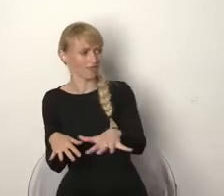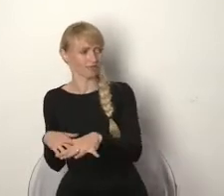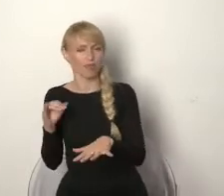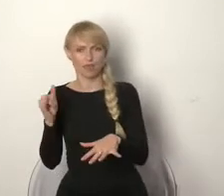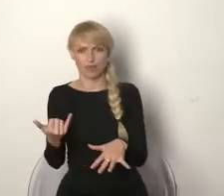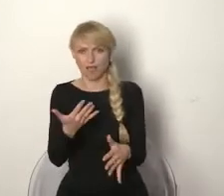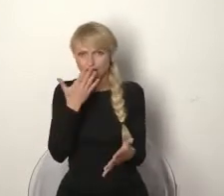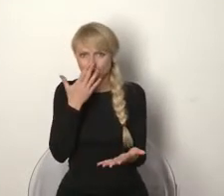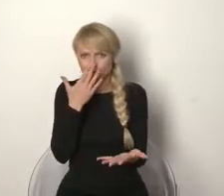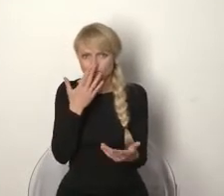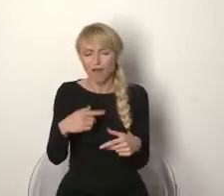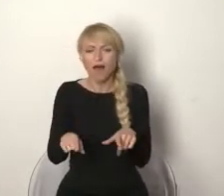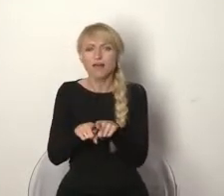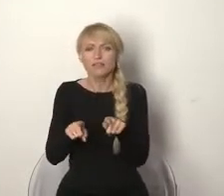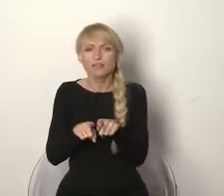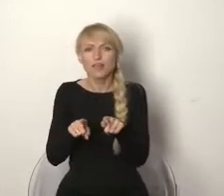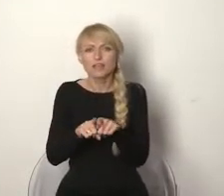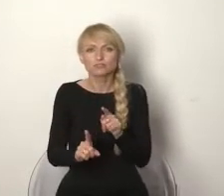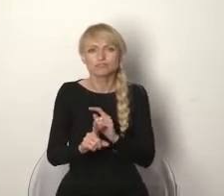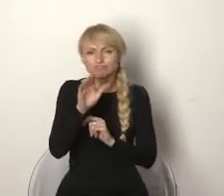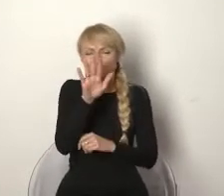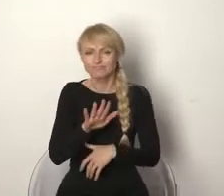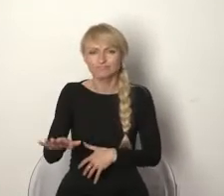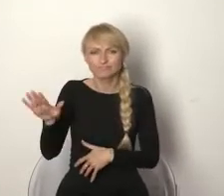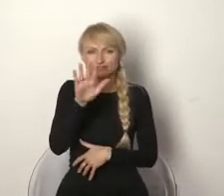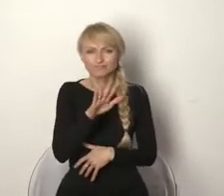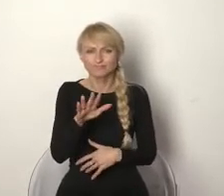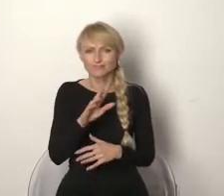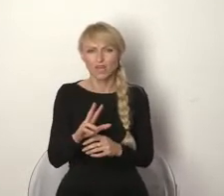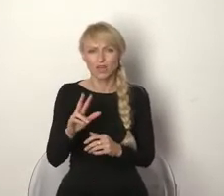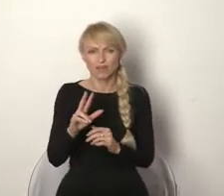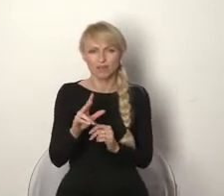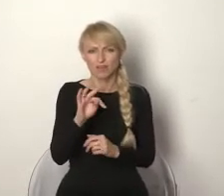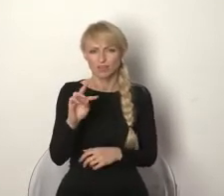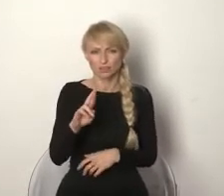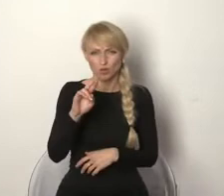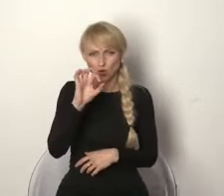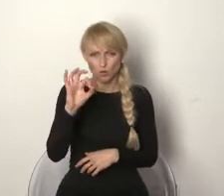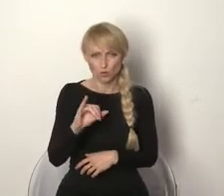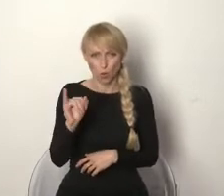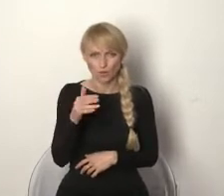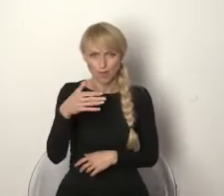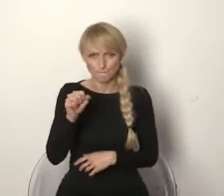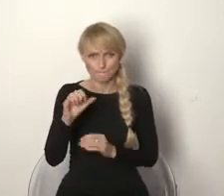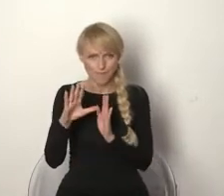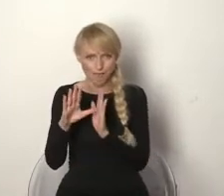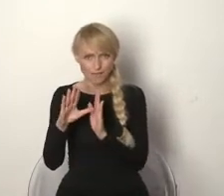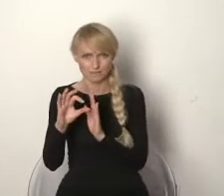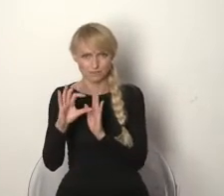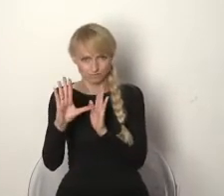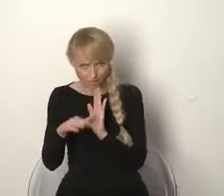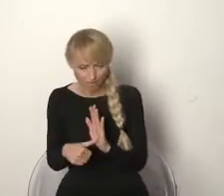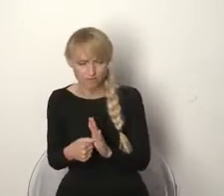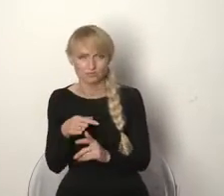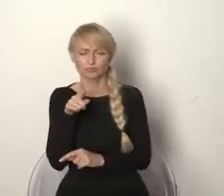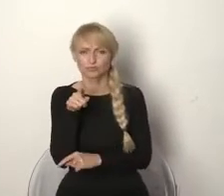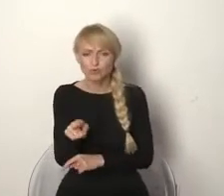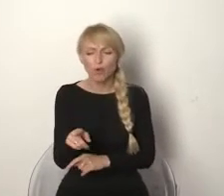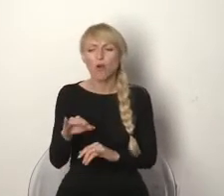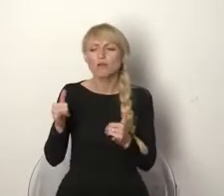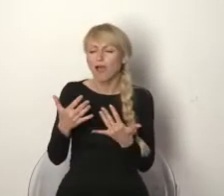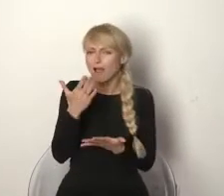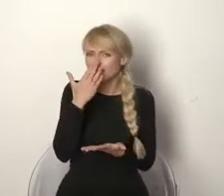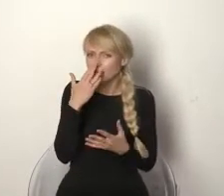to, co się dzieje w Trójmieście, jakie są problemy, jakie są wyzwania, ale też dawaliśmy szansę naszym pracownikom. Pytaliśmy